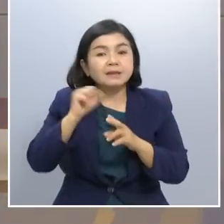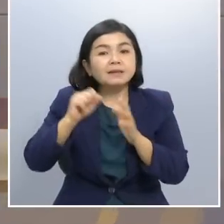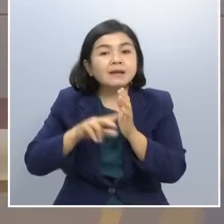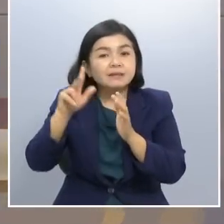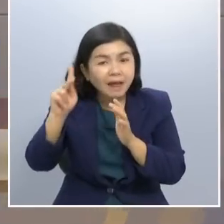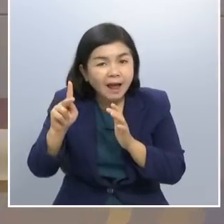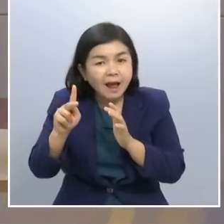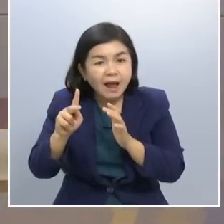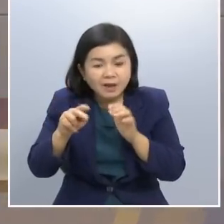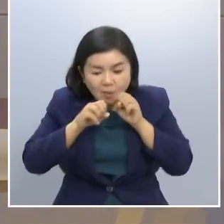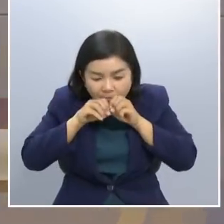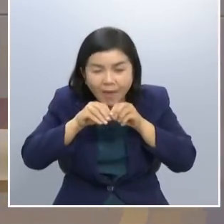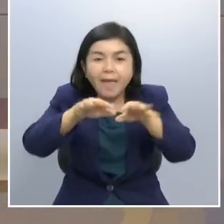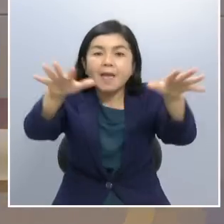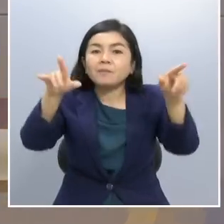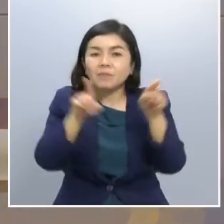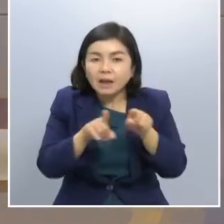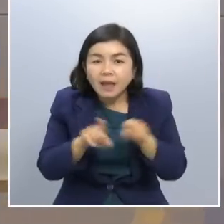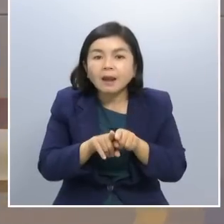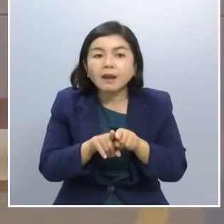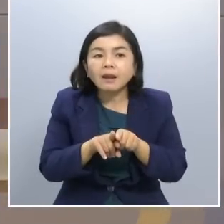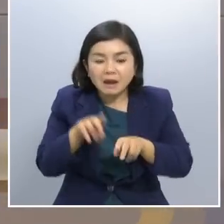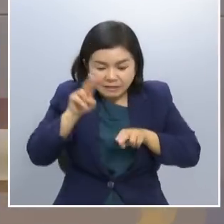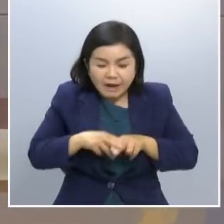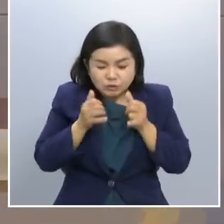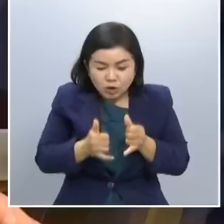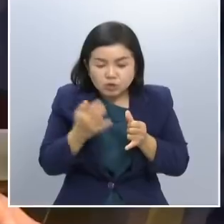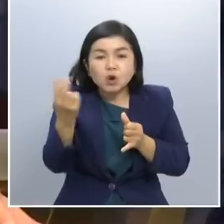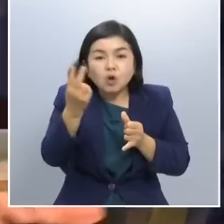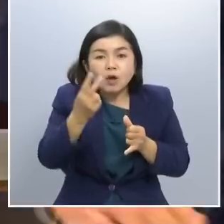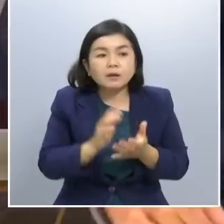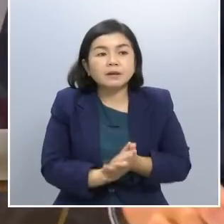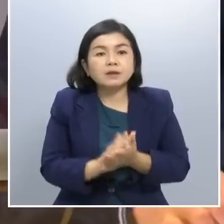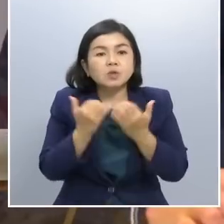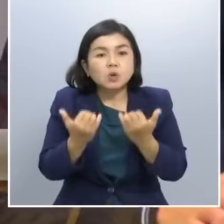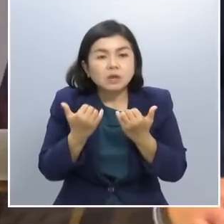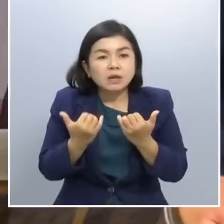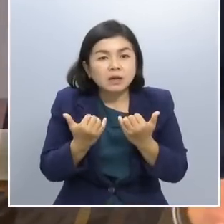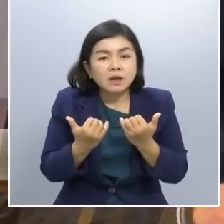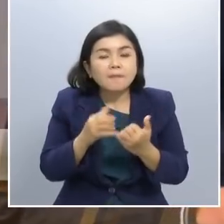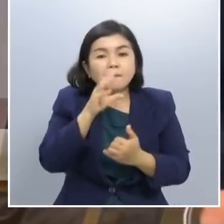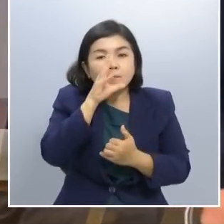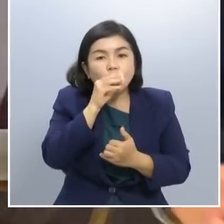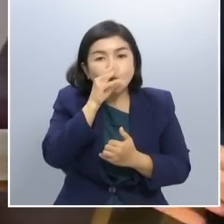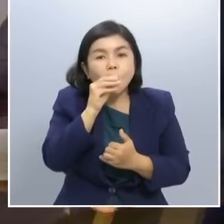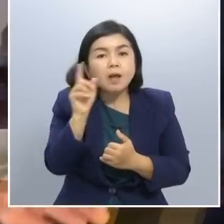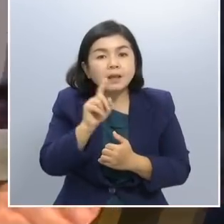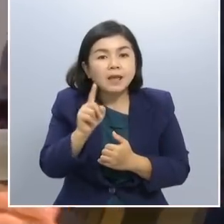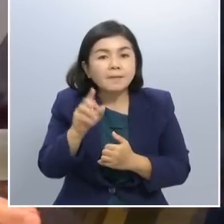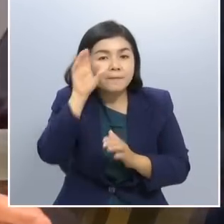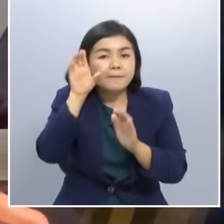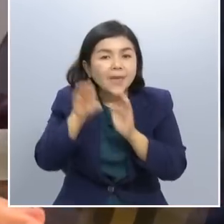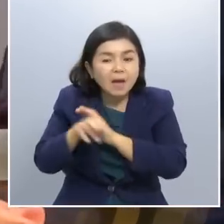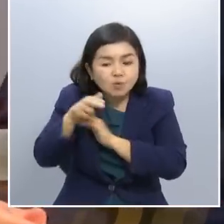แถลงภาพที่ของพรรคโอ้ต้องนั่งแถลงแบบนี้เลยประเด็นหนึ่งเนี่ยท่านปฏิเสธข้อกล่าวหาที่มีการเผยแพร่คลิป